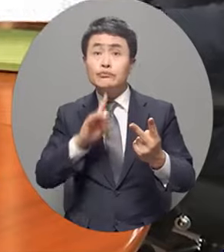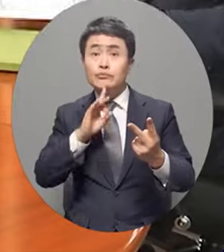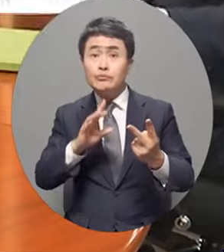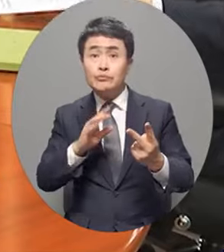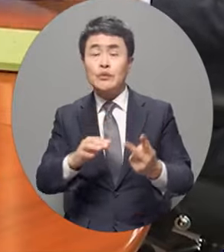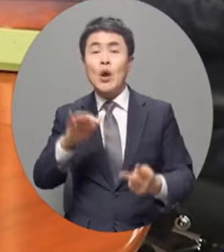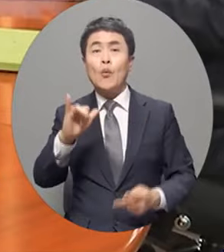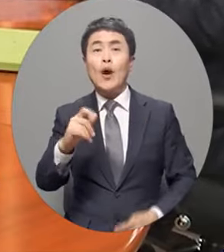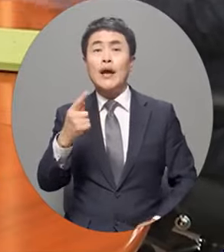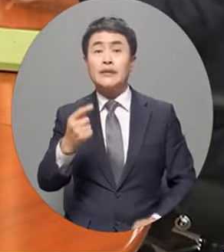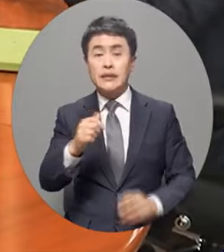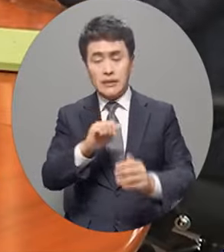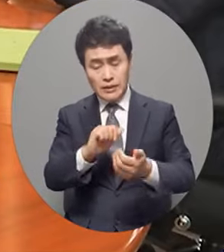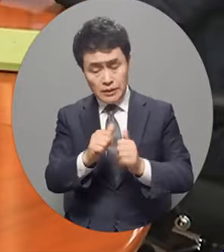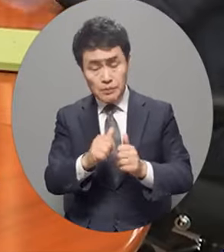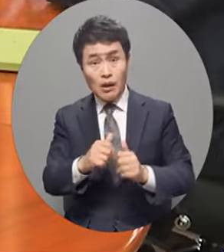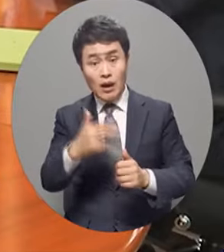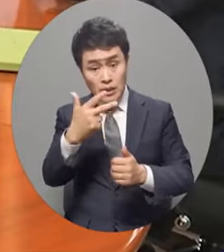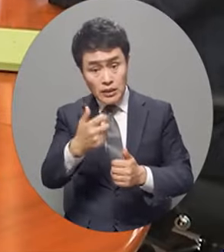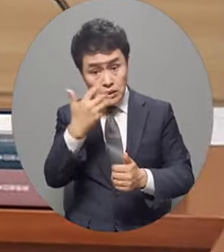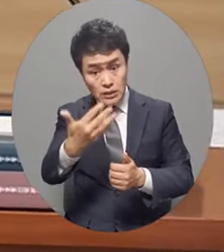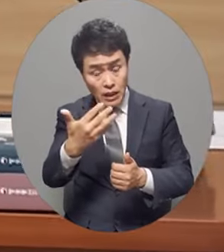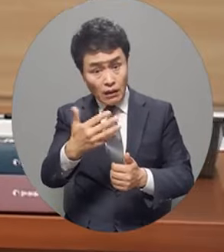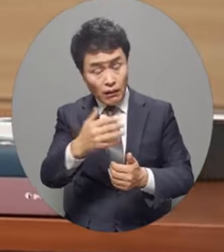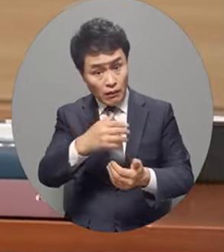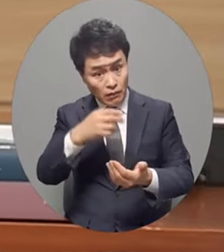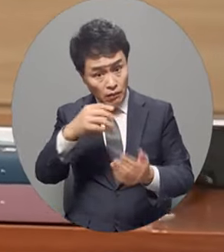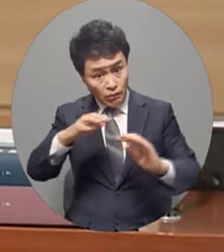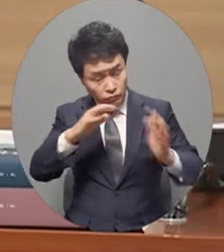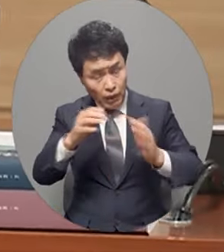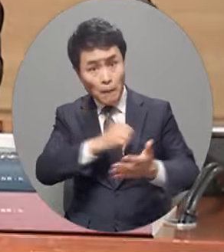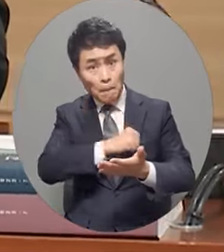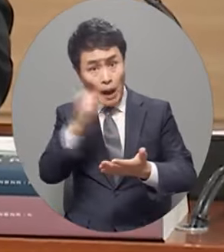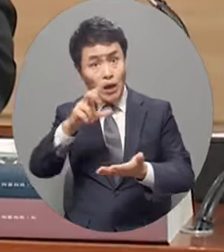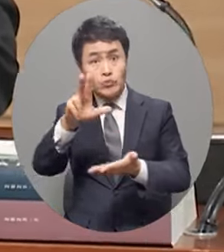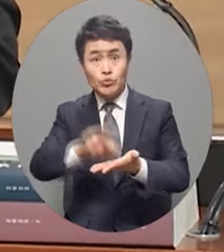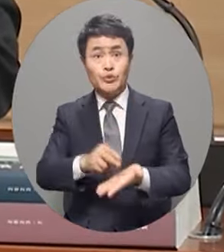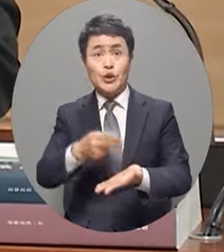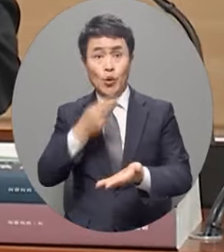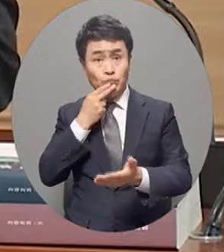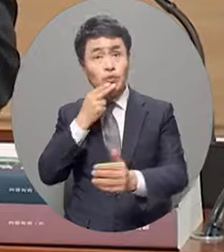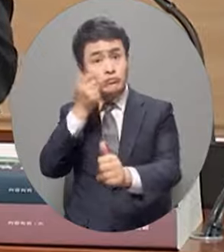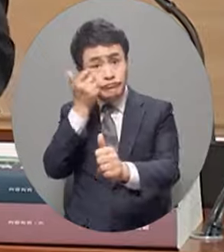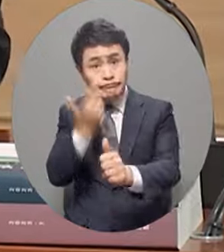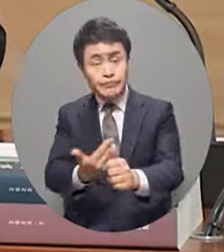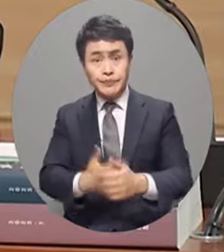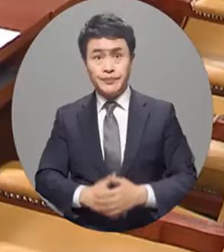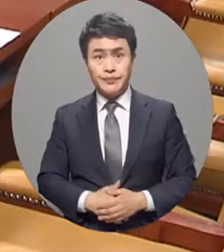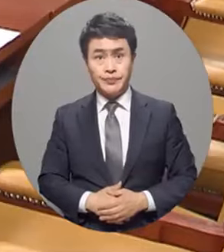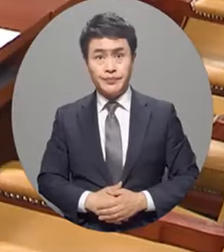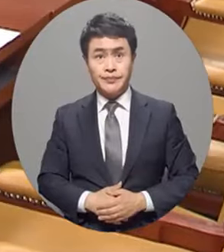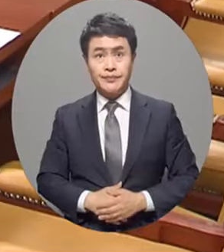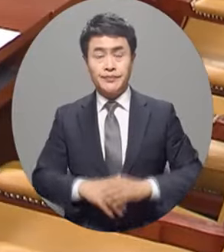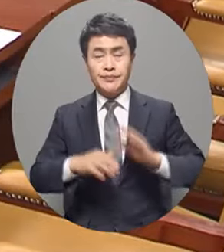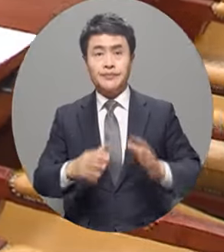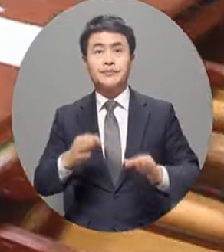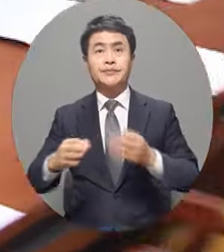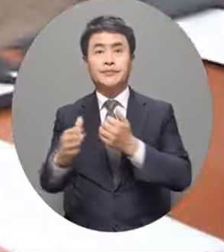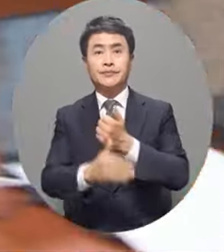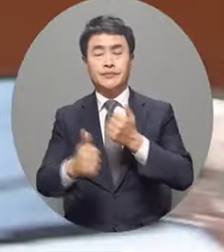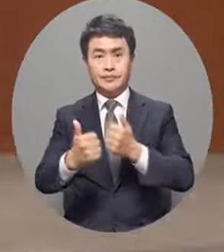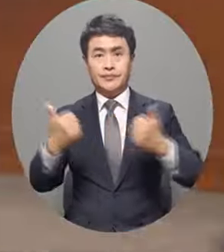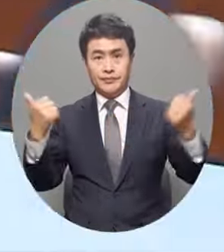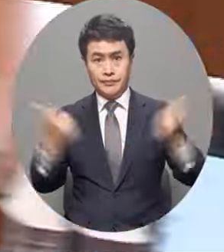YTN 지분매각 등 이른 건을 의결한게 문제가 없고도 따져물었습니다 김원장은